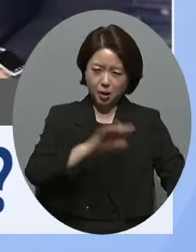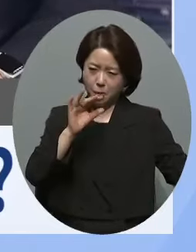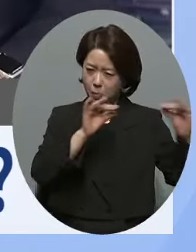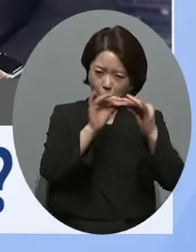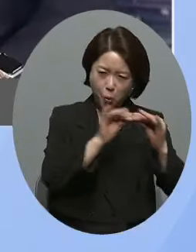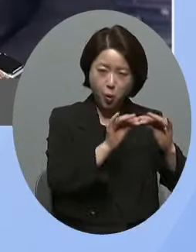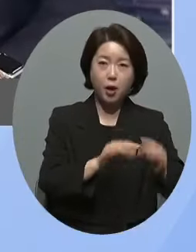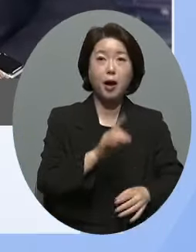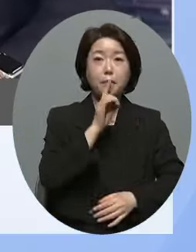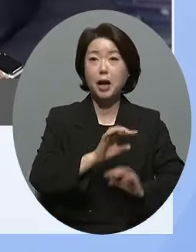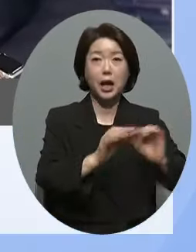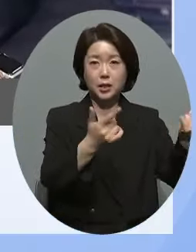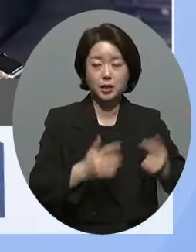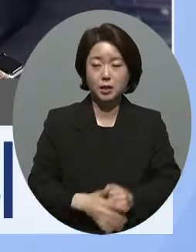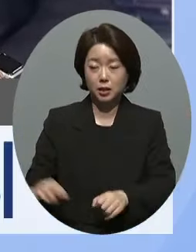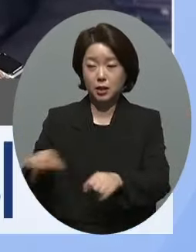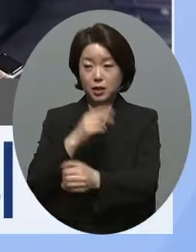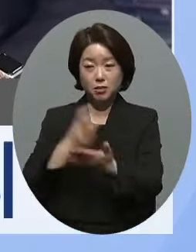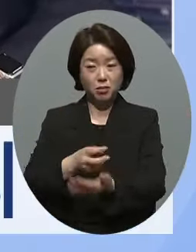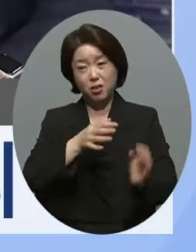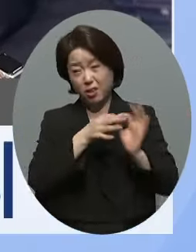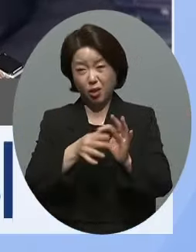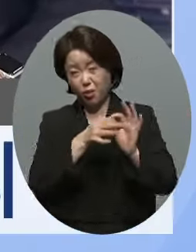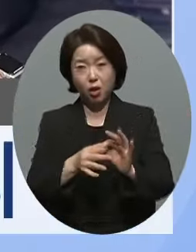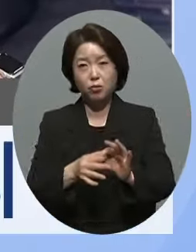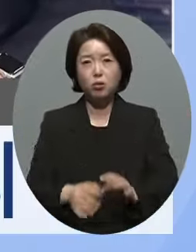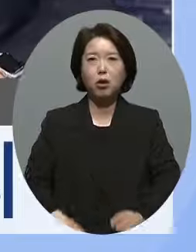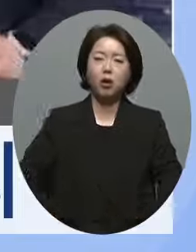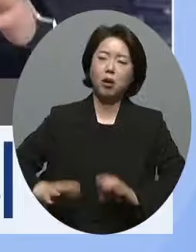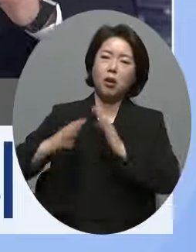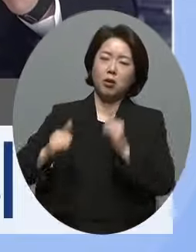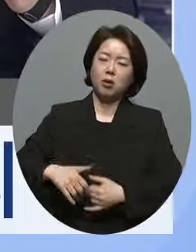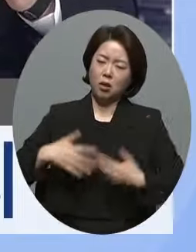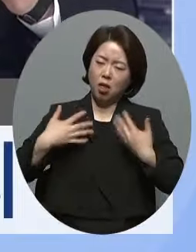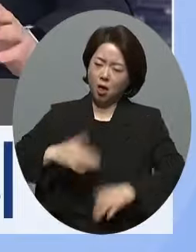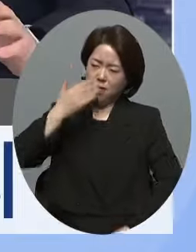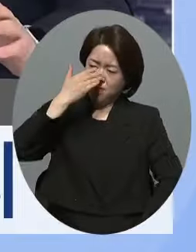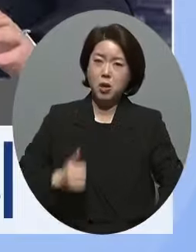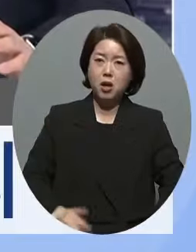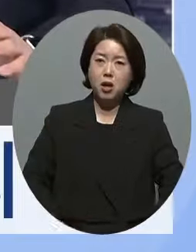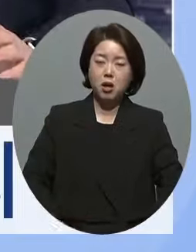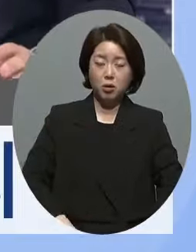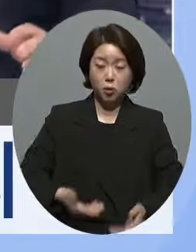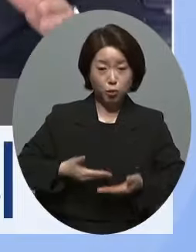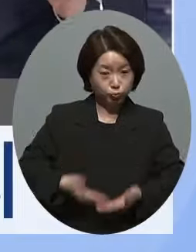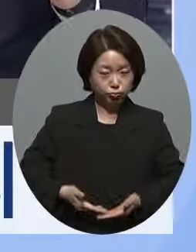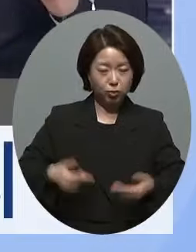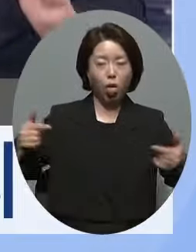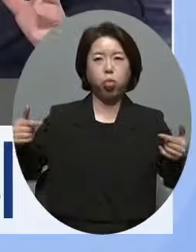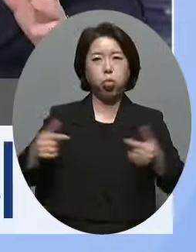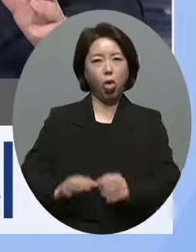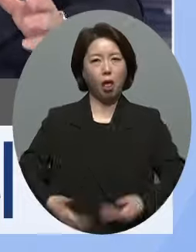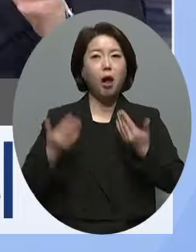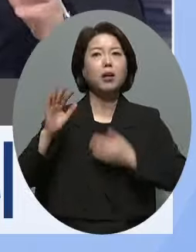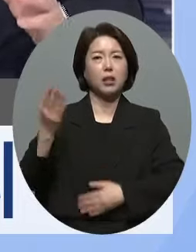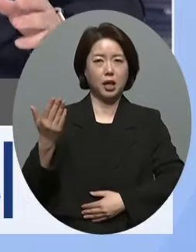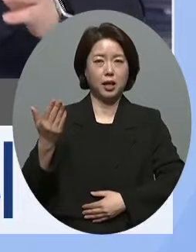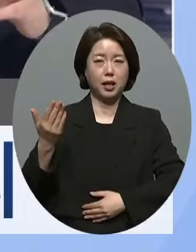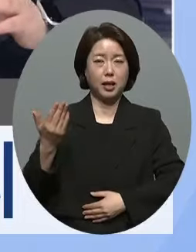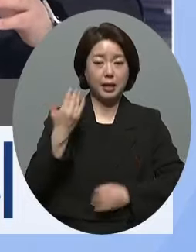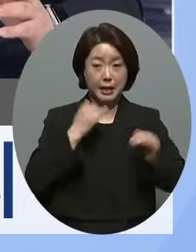점 그리고 특검이 계속 되잖아요 국민들 피로감이 심해집니다 그리고 특검의 무게도 줄어듭니다 그렇기 때문에 저는 최병 어떤